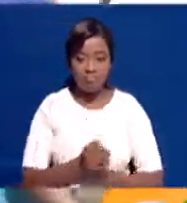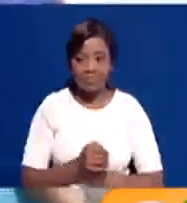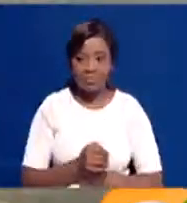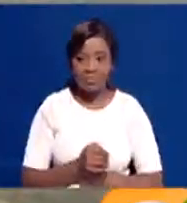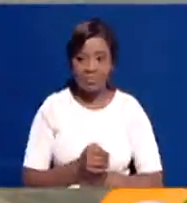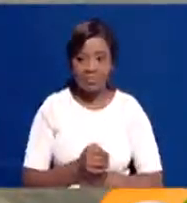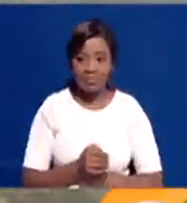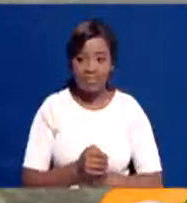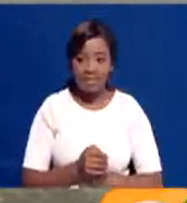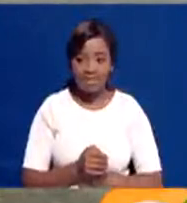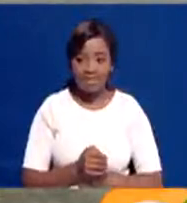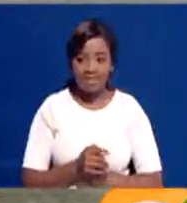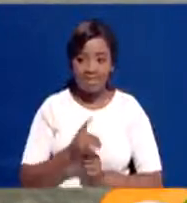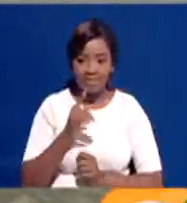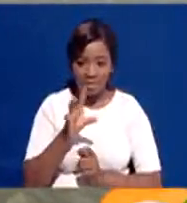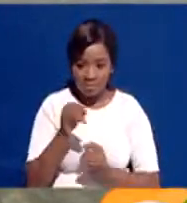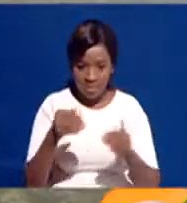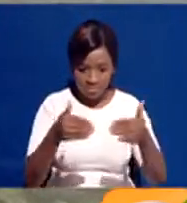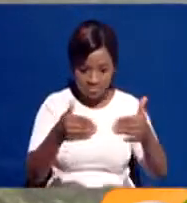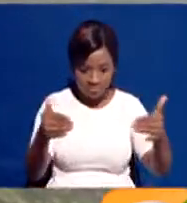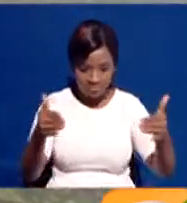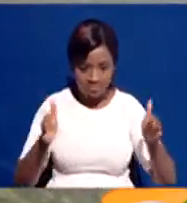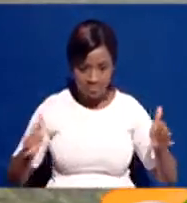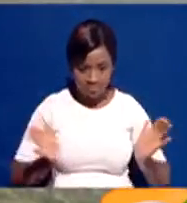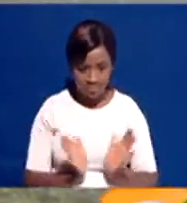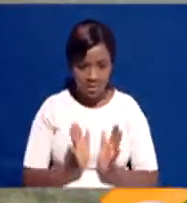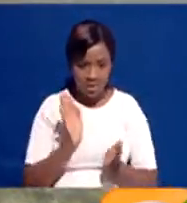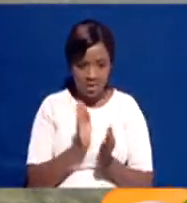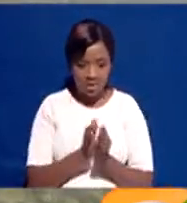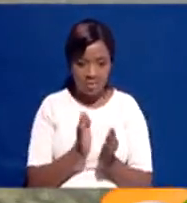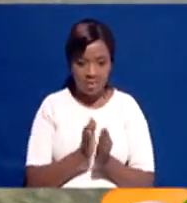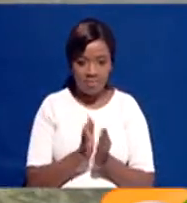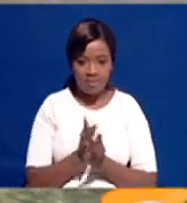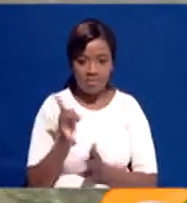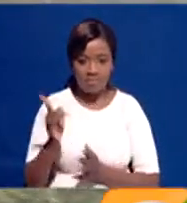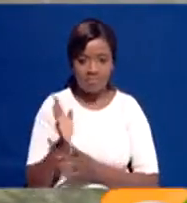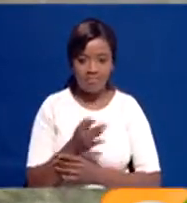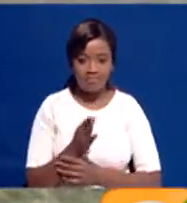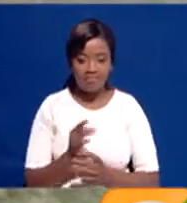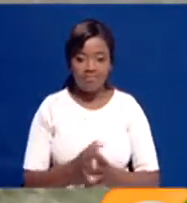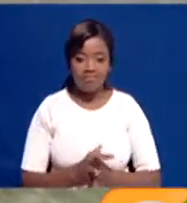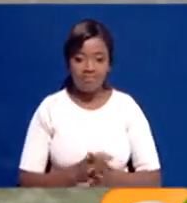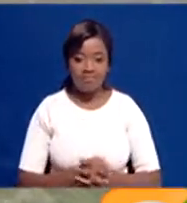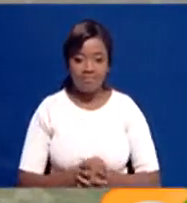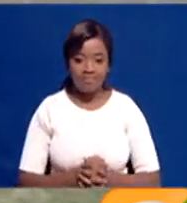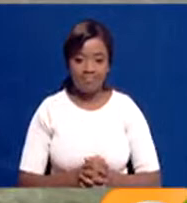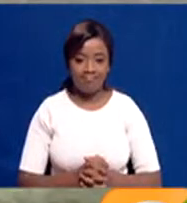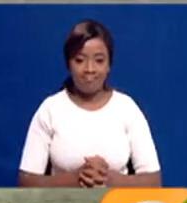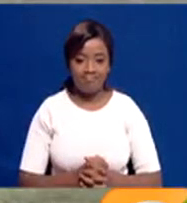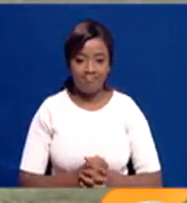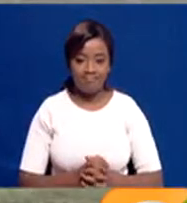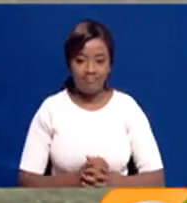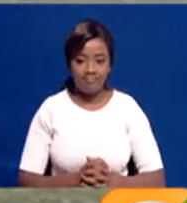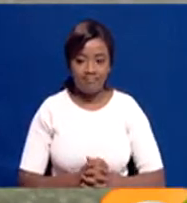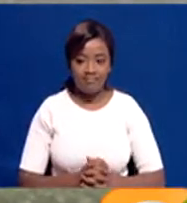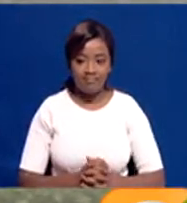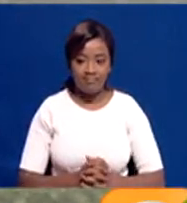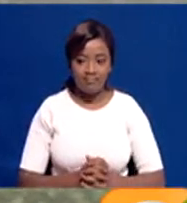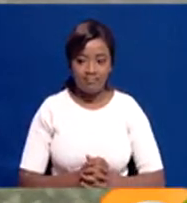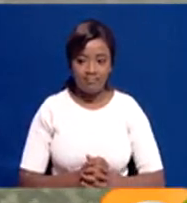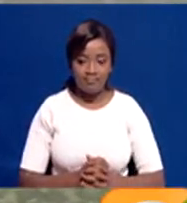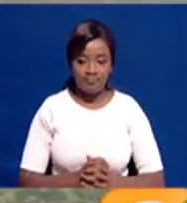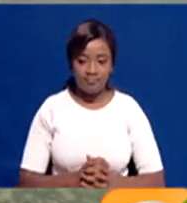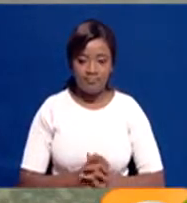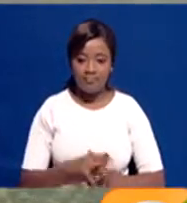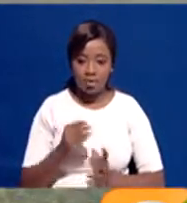kina mama ambao wametenga ardhi ya bahari na kuhifadhi ili kufuga pweza. Ardhi hiyo baharini hufungwa kwa miezi minne kabla